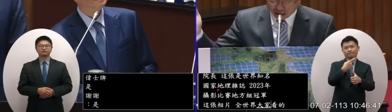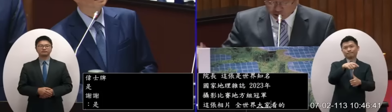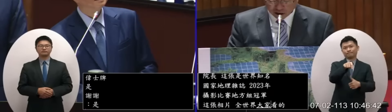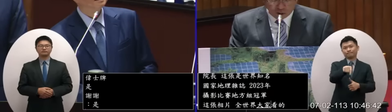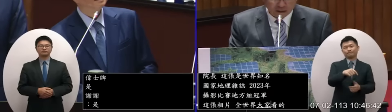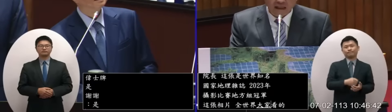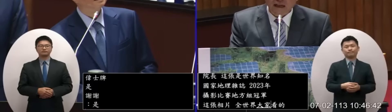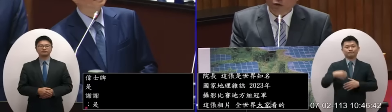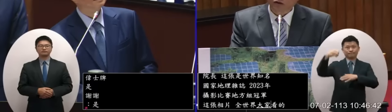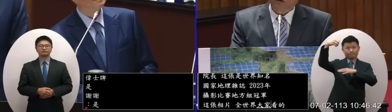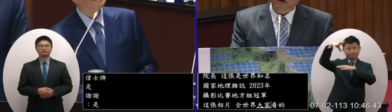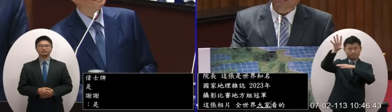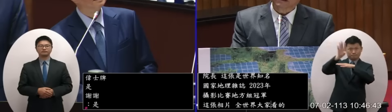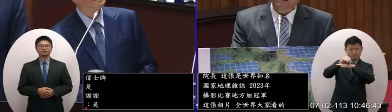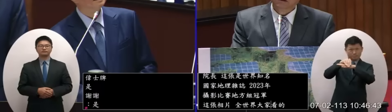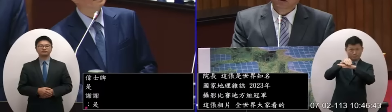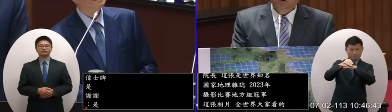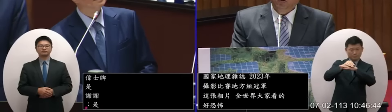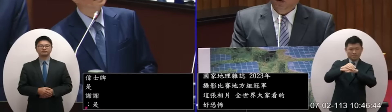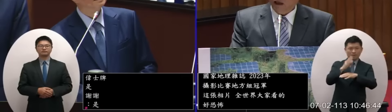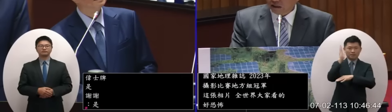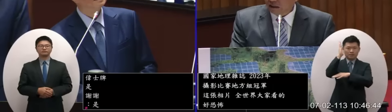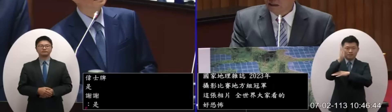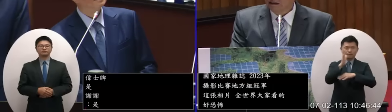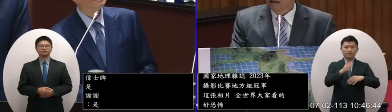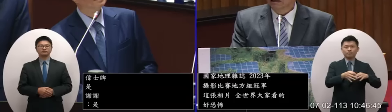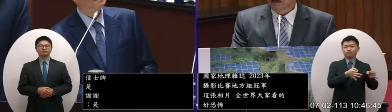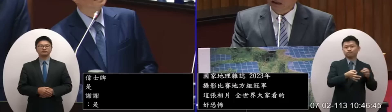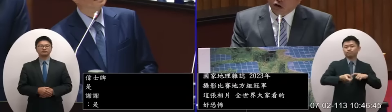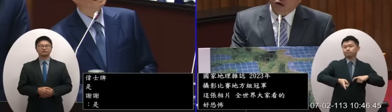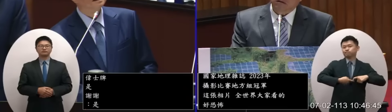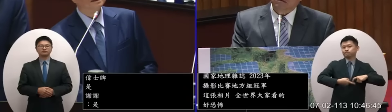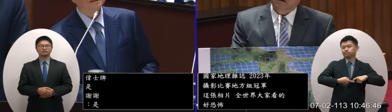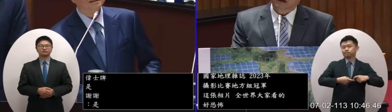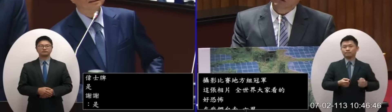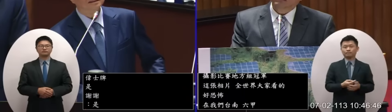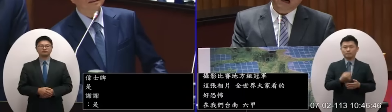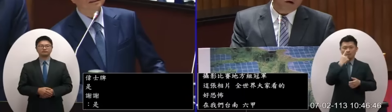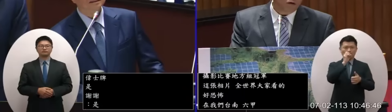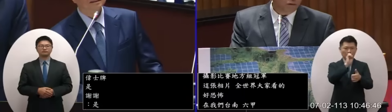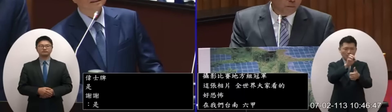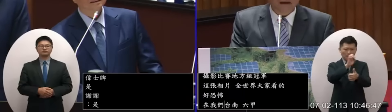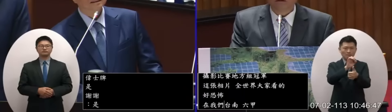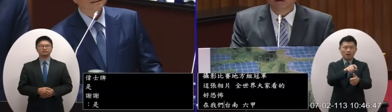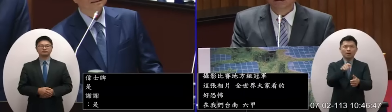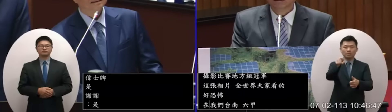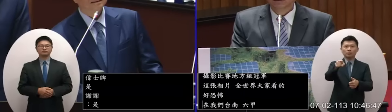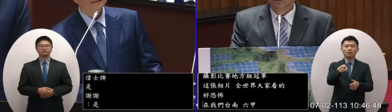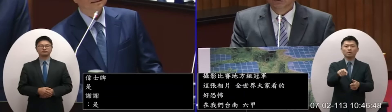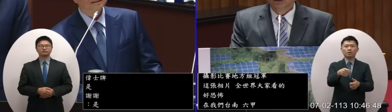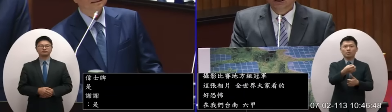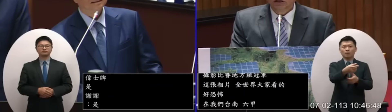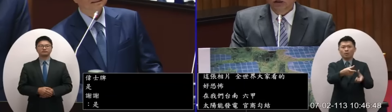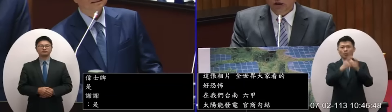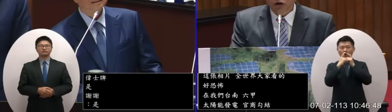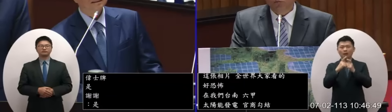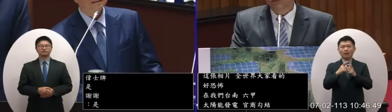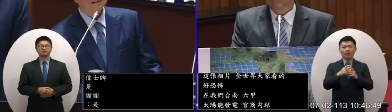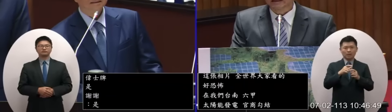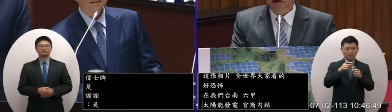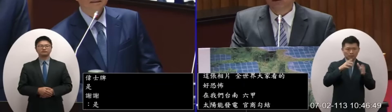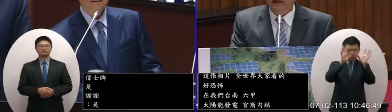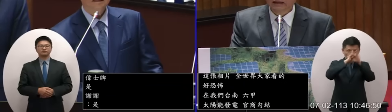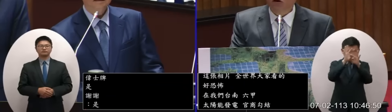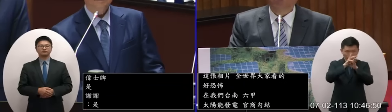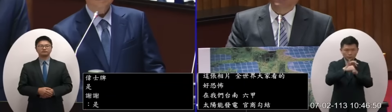太陽能發電的官商勾結，我一直甲恁讲，啊，你拢甲我讲有辦。你若毋是袂使